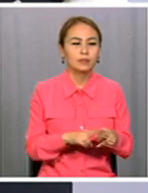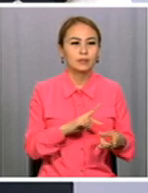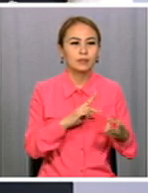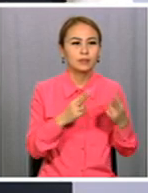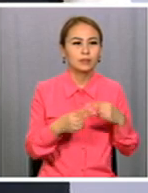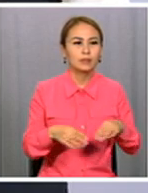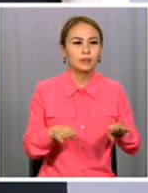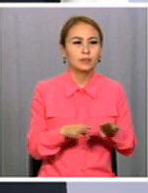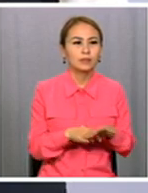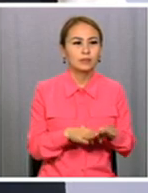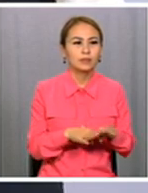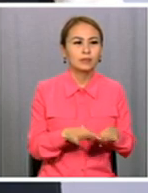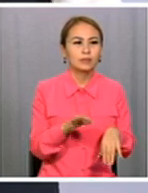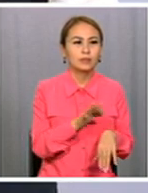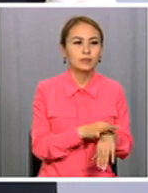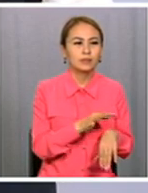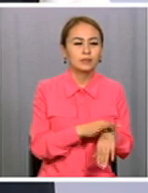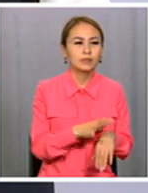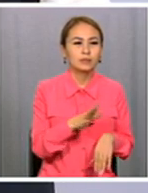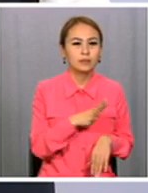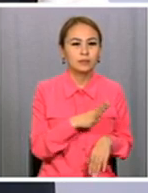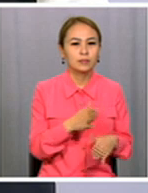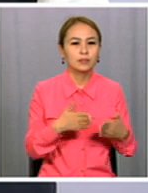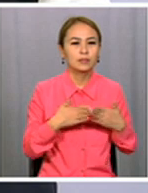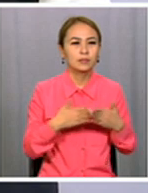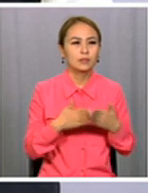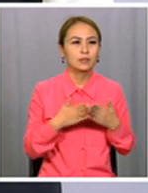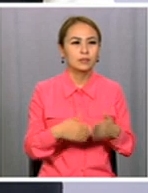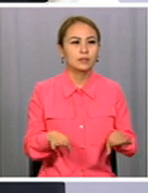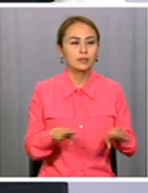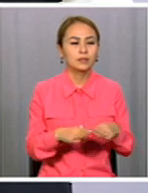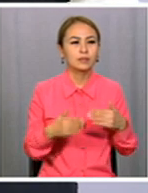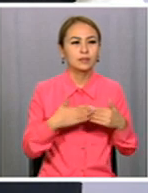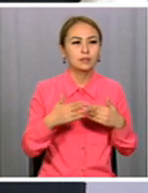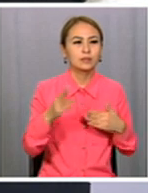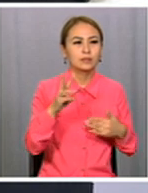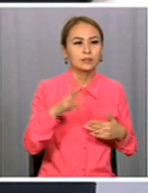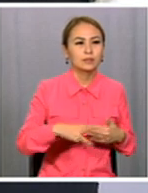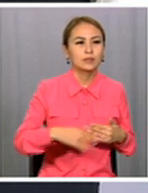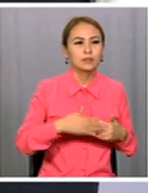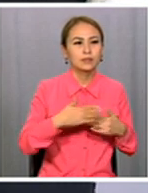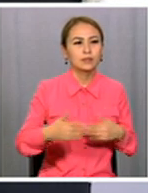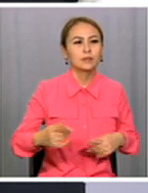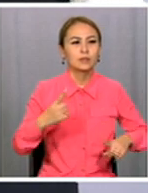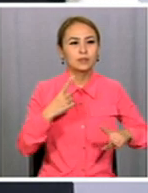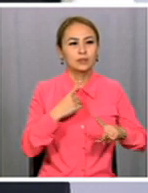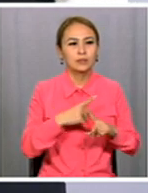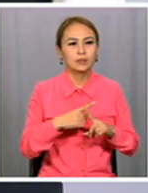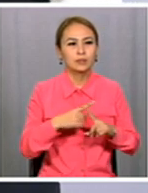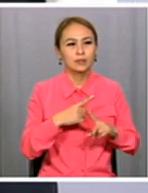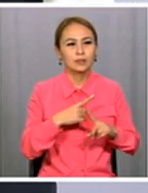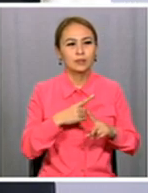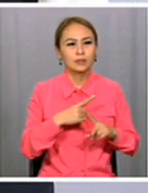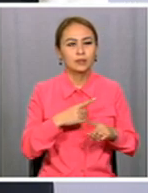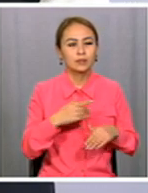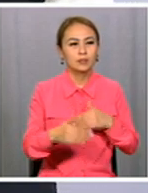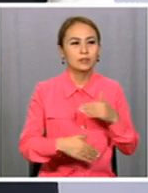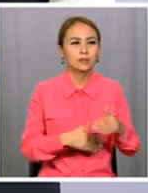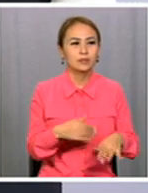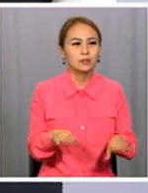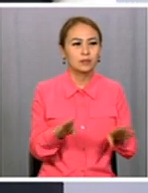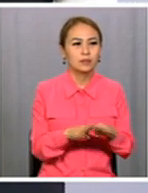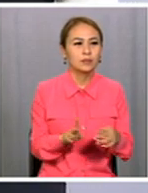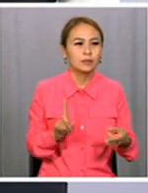сағат жүзді. Қайық неше километр қашықтыққа жүзді, және жүзу қашықтығының жүзу уақытына